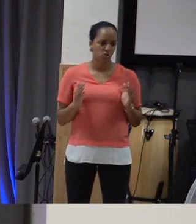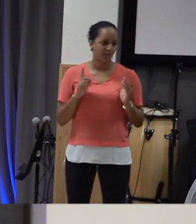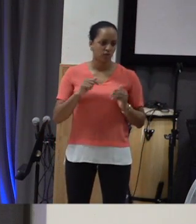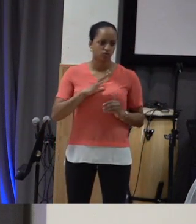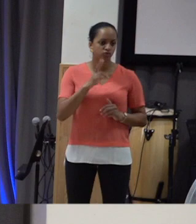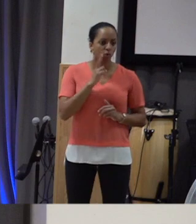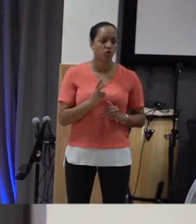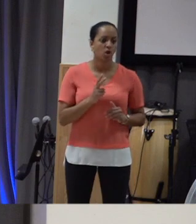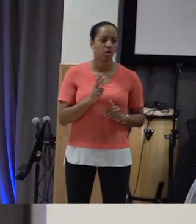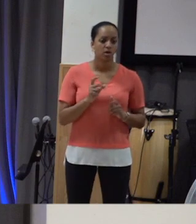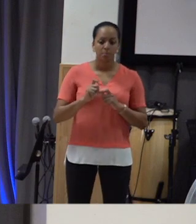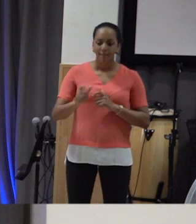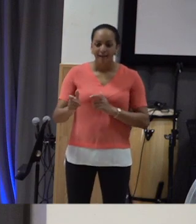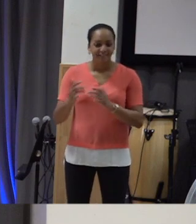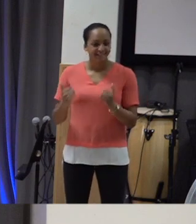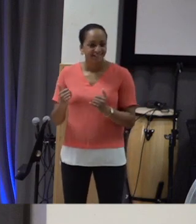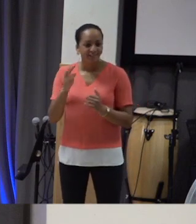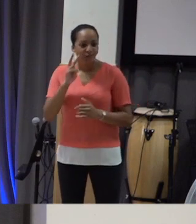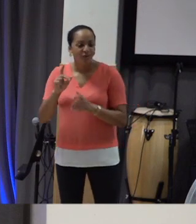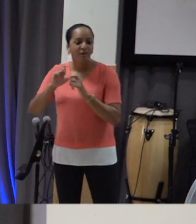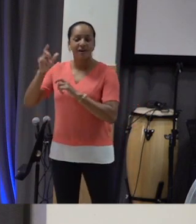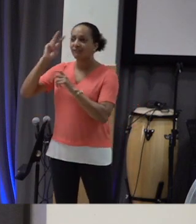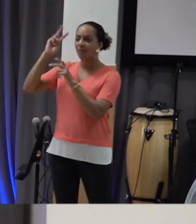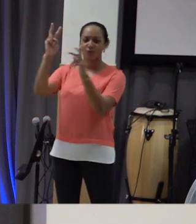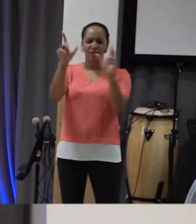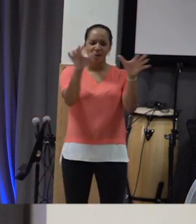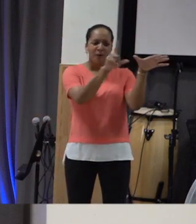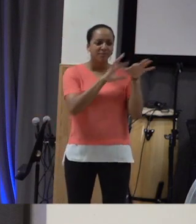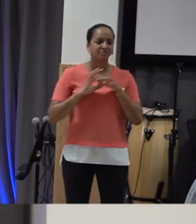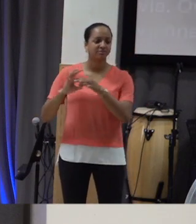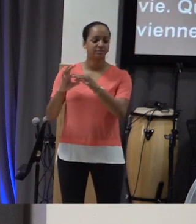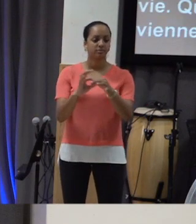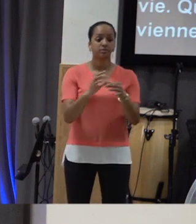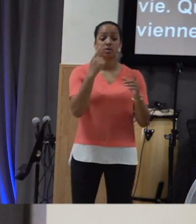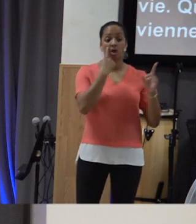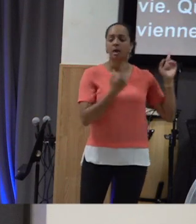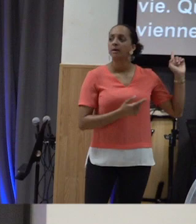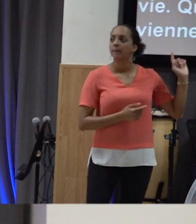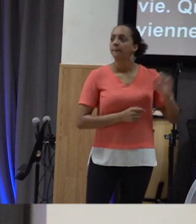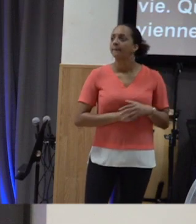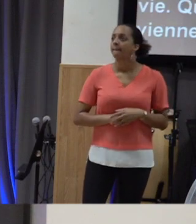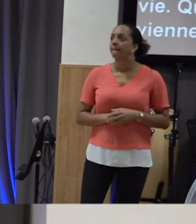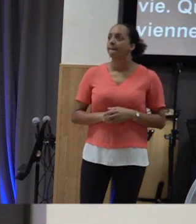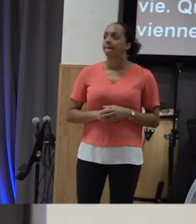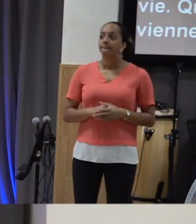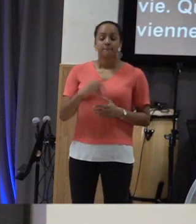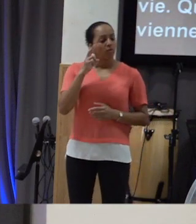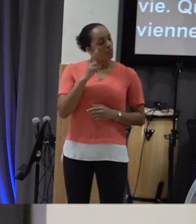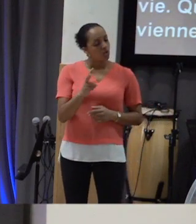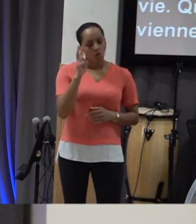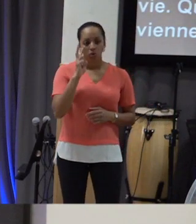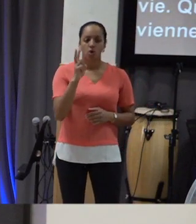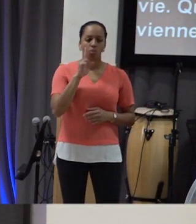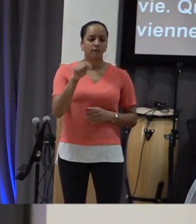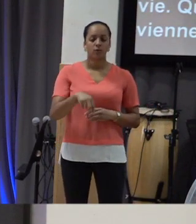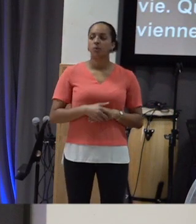d'ailleurs. 1 Pierre chapitre 3, verset 7 déclare ceci, de l'honneur, de l'honneur.